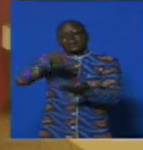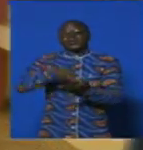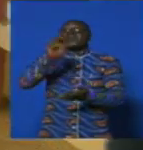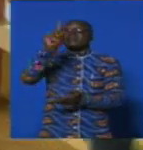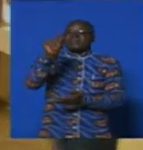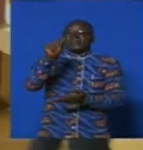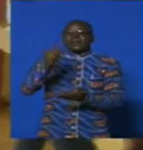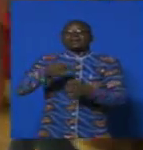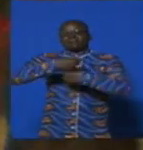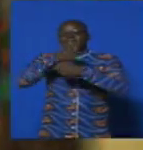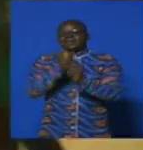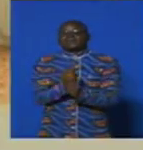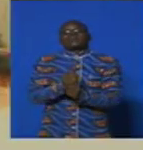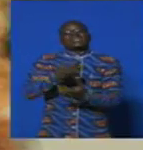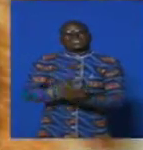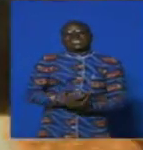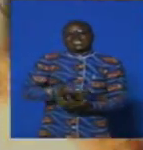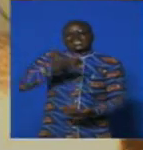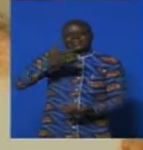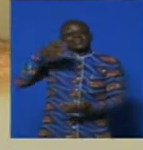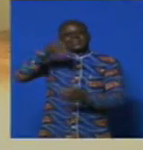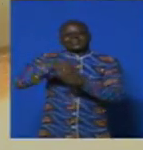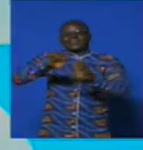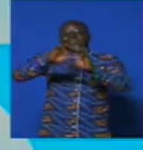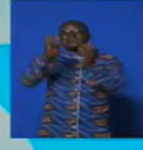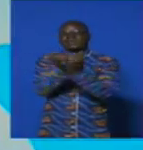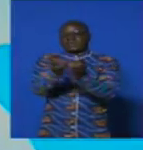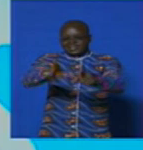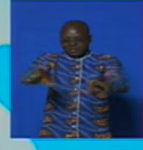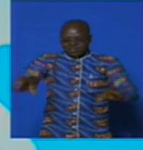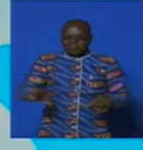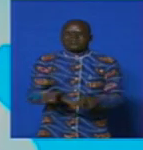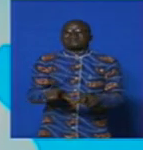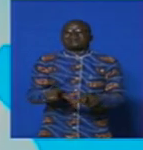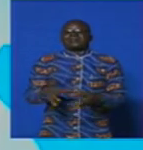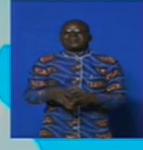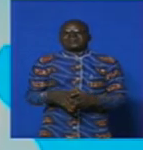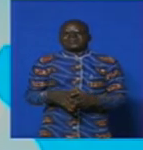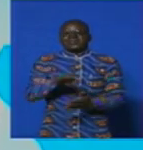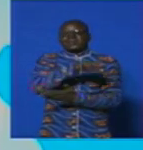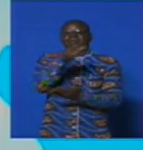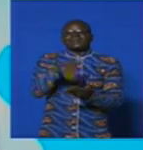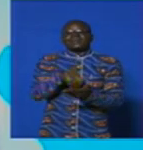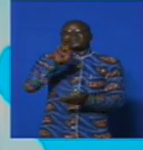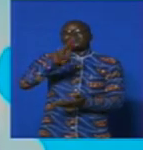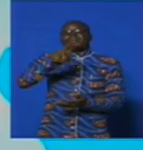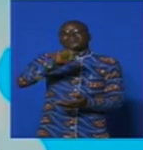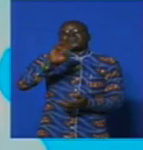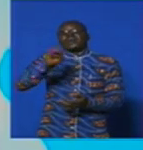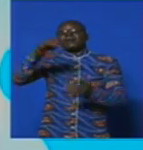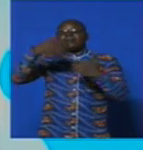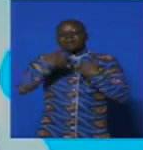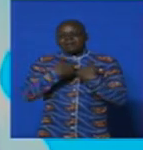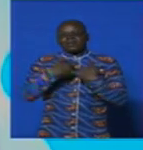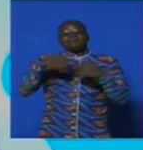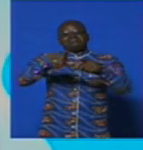la création des richesses au niveau des collectivités locales. Le centre Muras de Bouboudlasso vient d'acquérir un lot